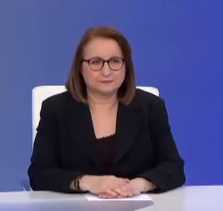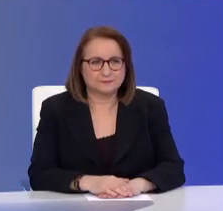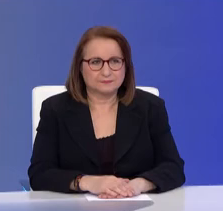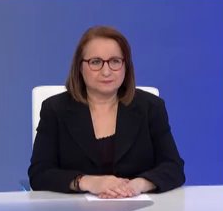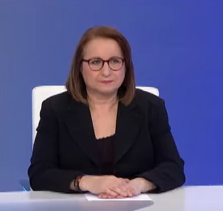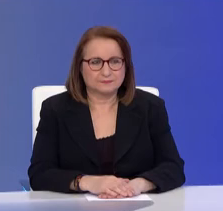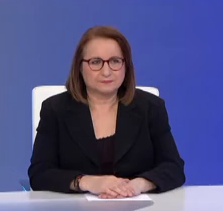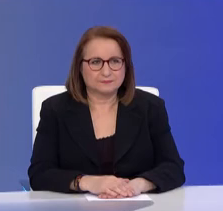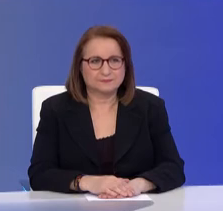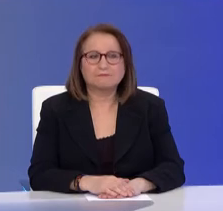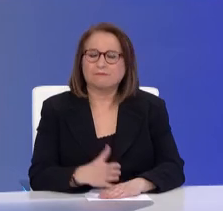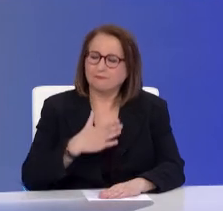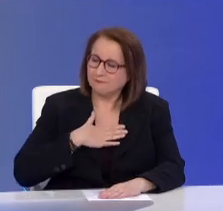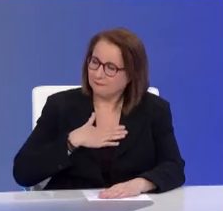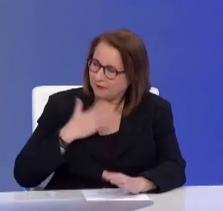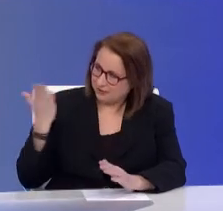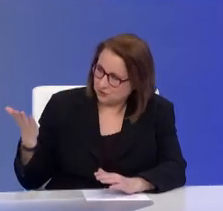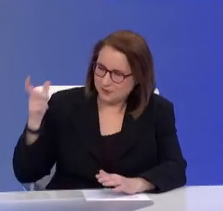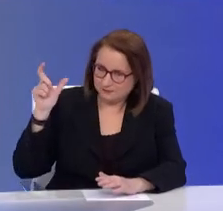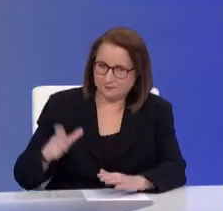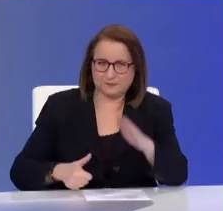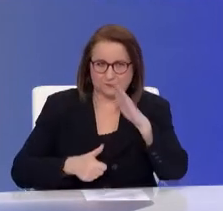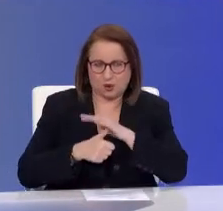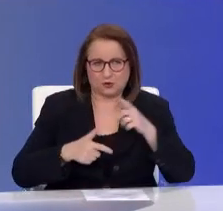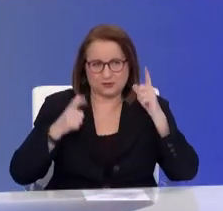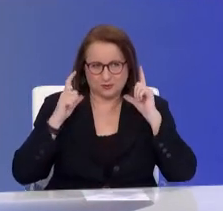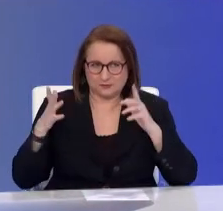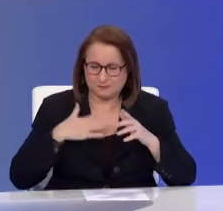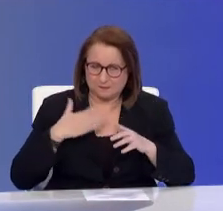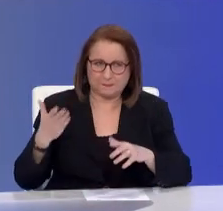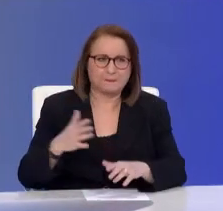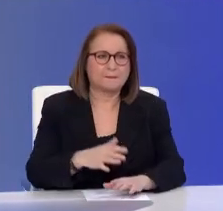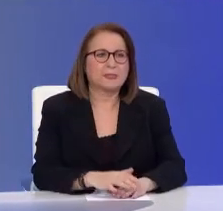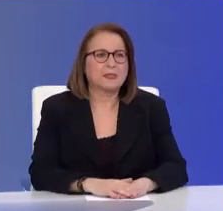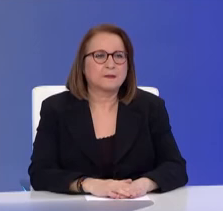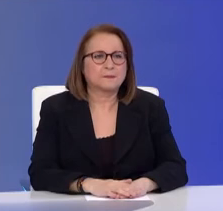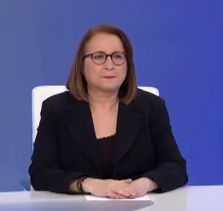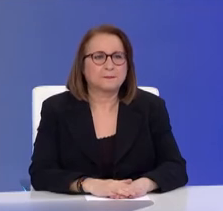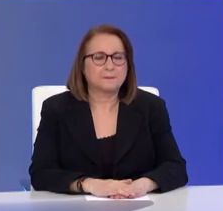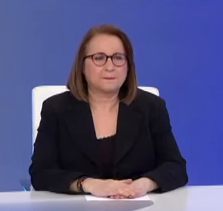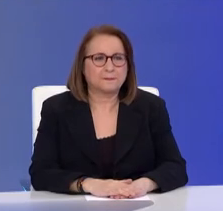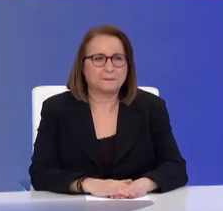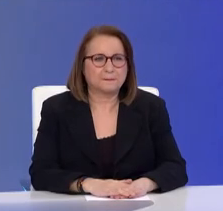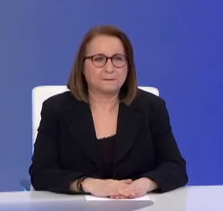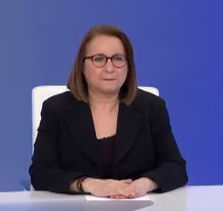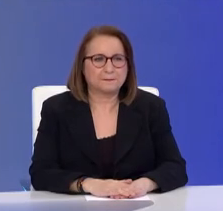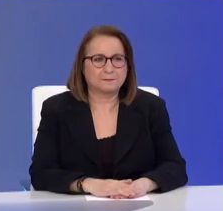Σας ευχαριστούμε, κυρία Πρόεδρε της Δημοκρατίας. We thank you, Madam President.